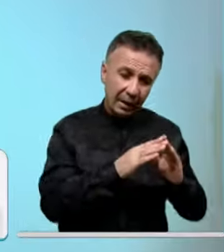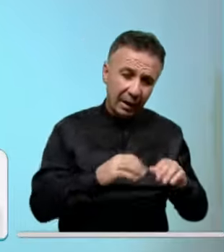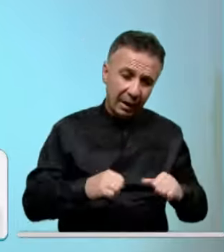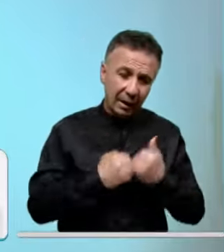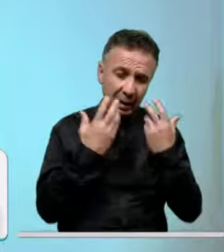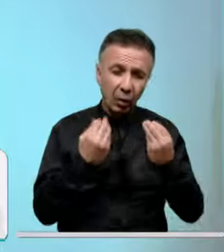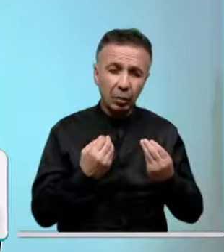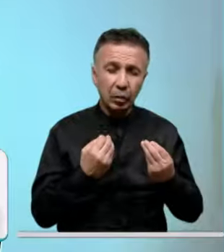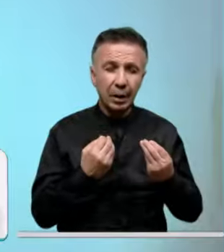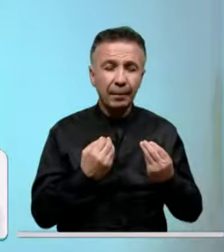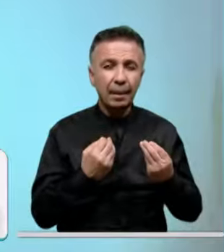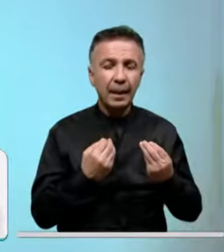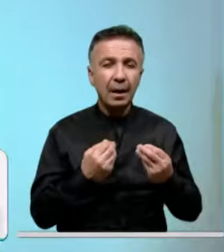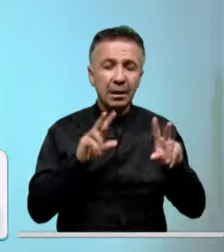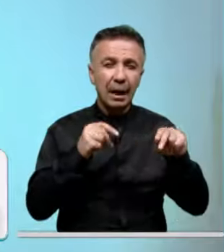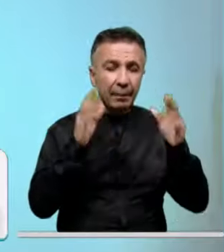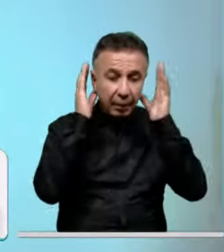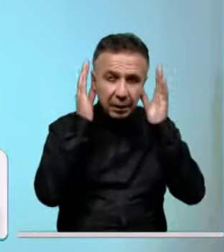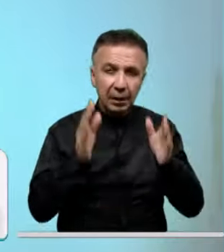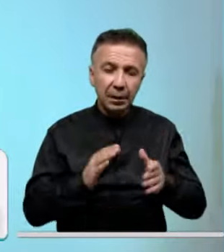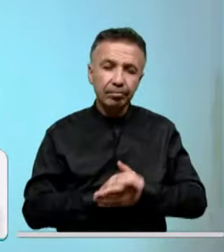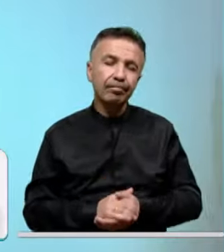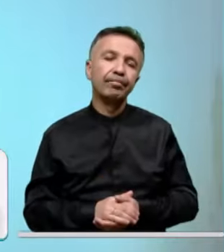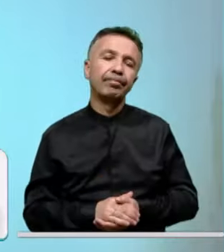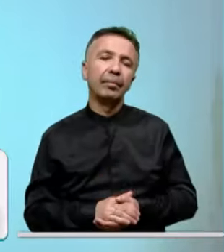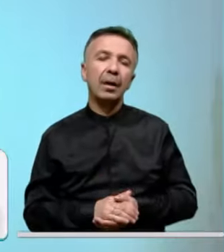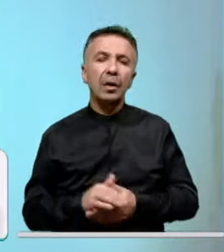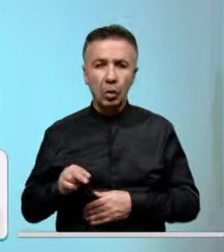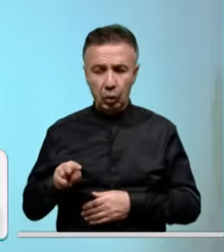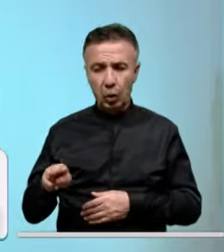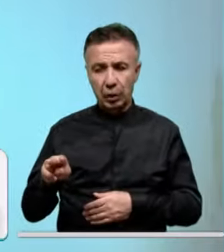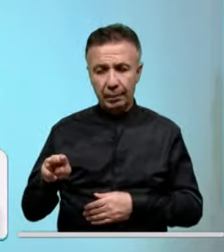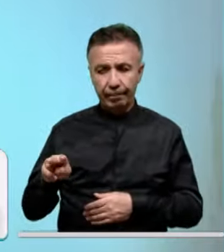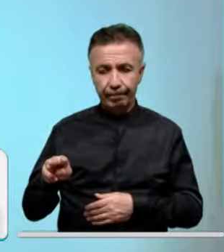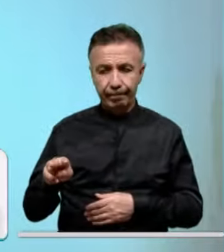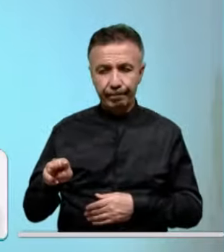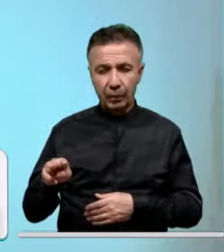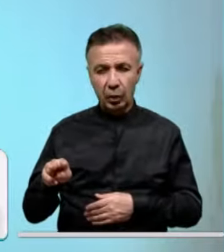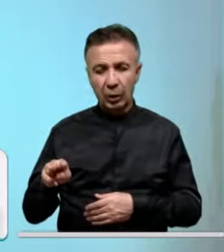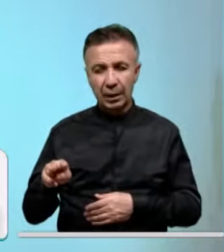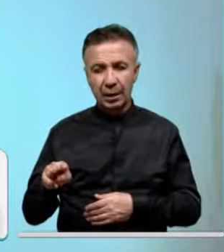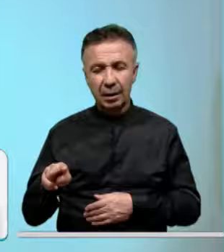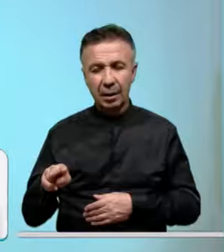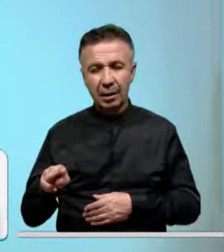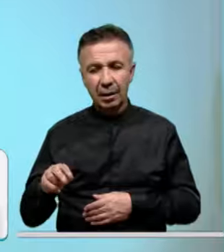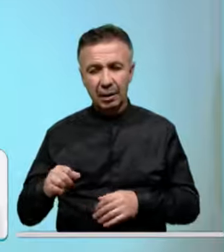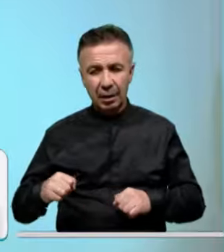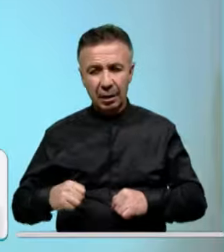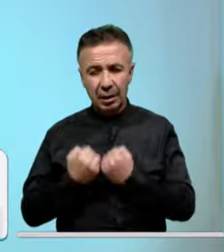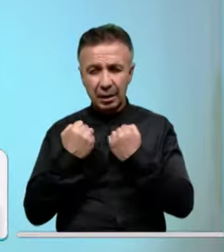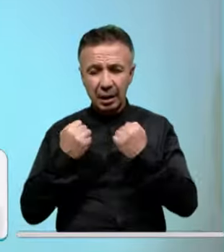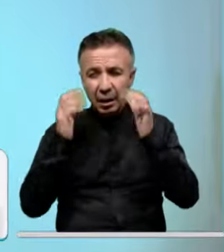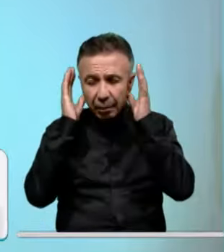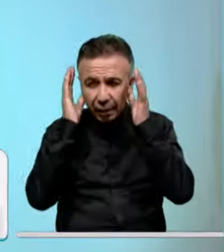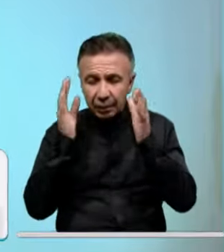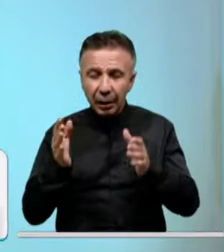Bunu biraz açayım. Beyefendinin söylediği gibi yolda kazaya kaldı, kılamadığımız, yani devam etmeleri